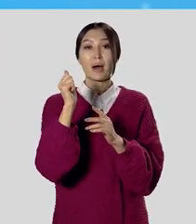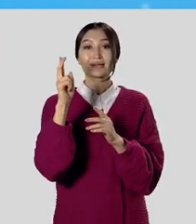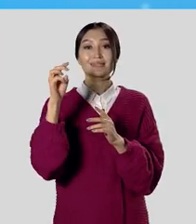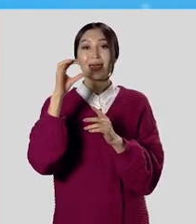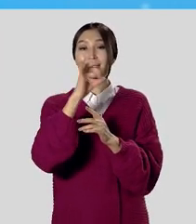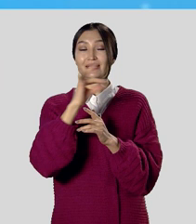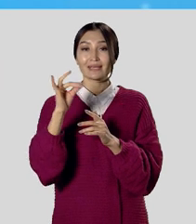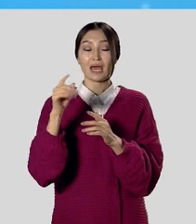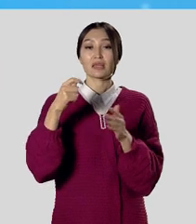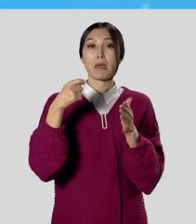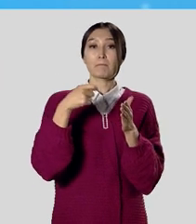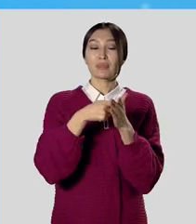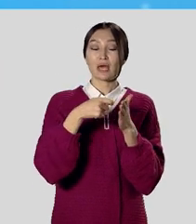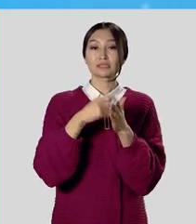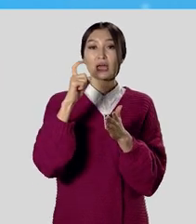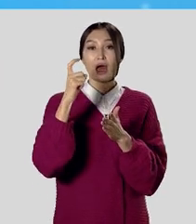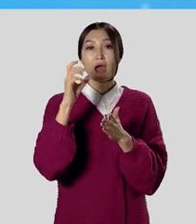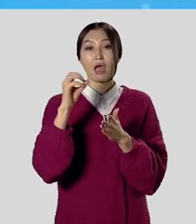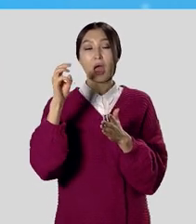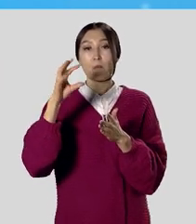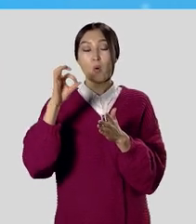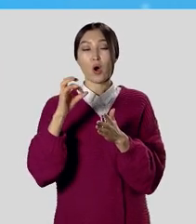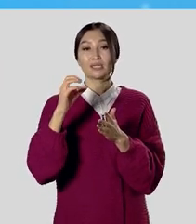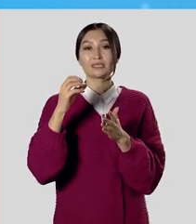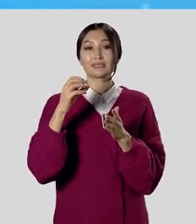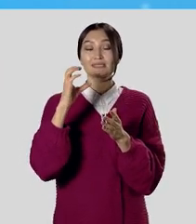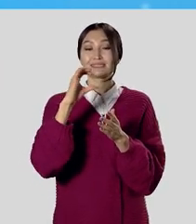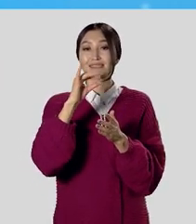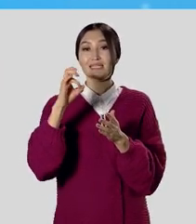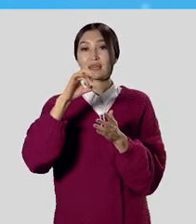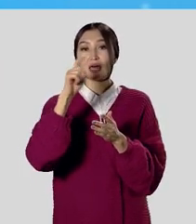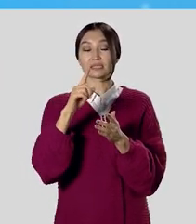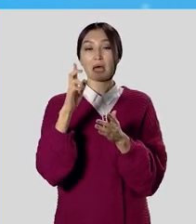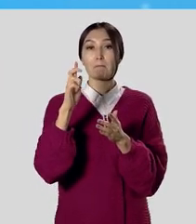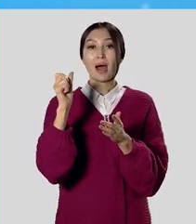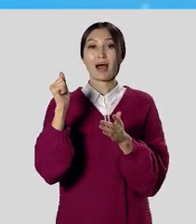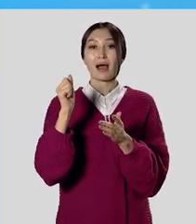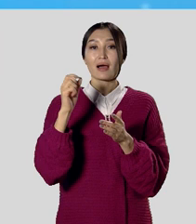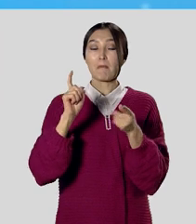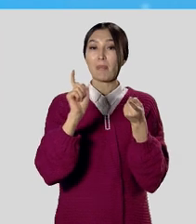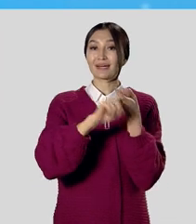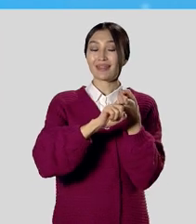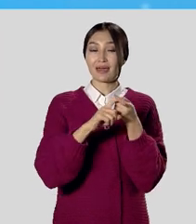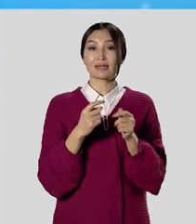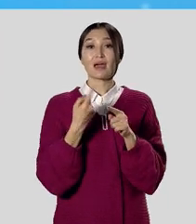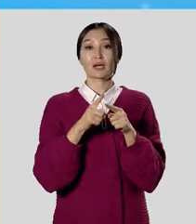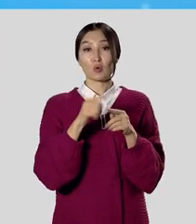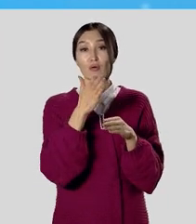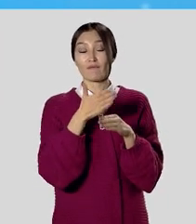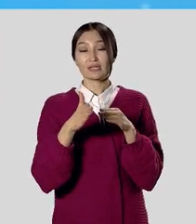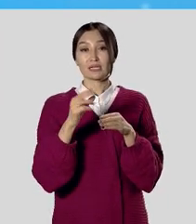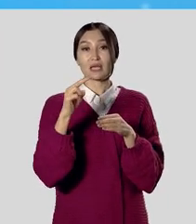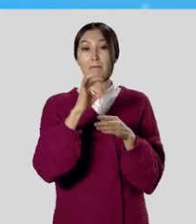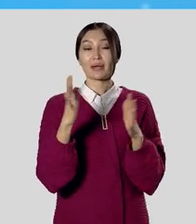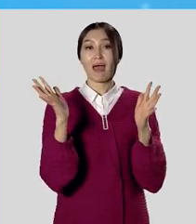Автотрофно питаются и хемосинтезирующие бактерии, использующие энергию, которая выделяется